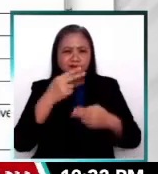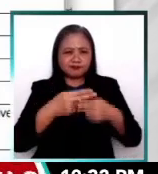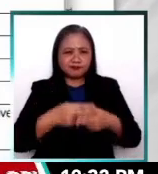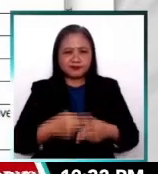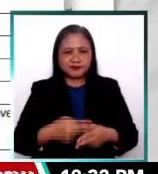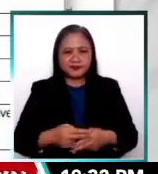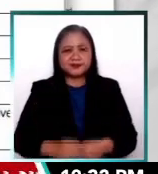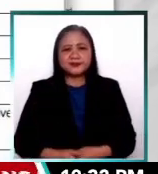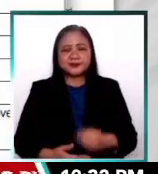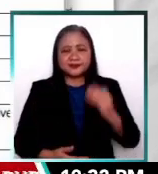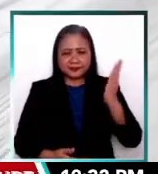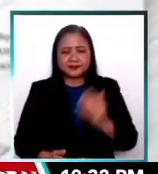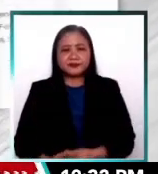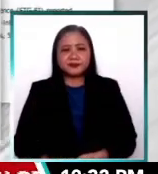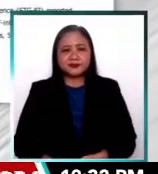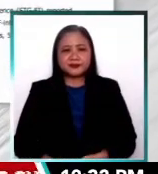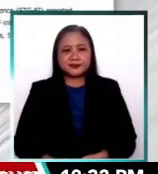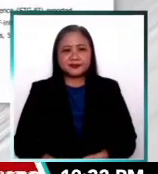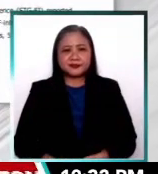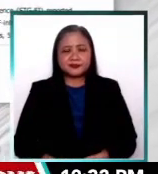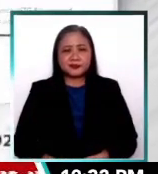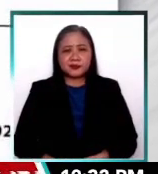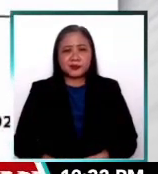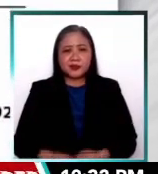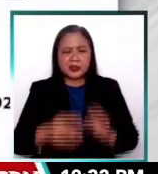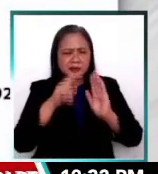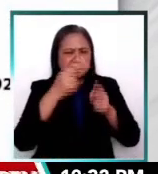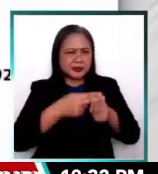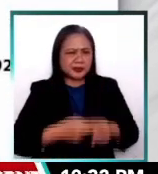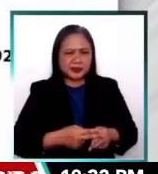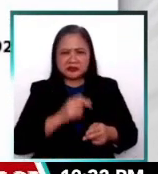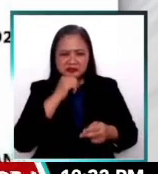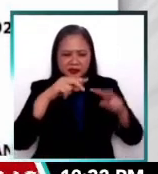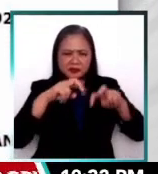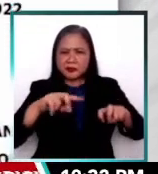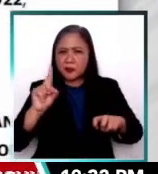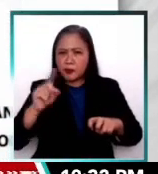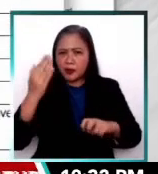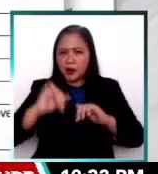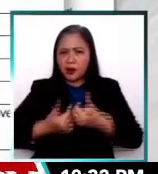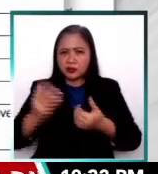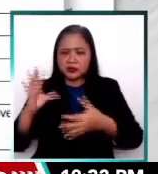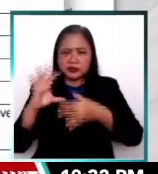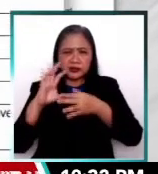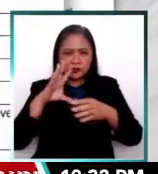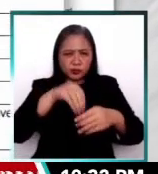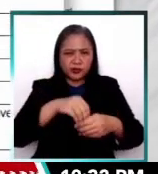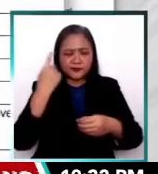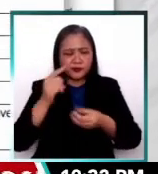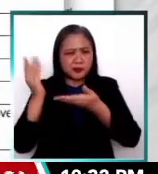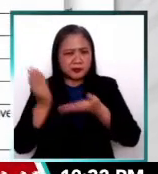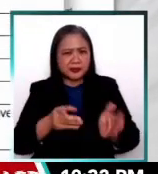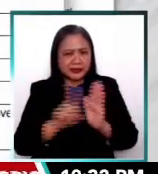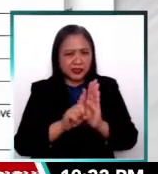Services Division ng Bureau of Plant Industry. Hindi idinetalya sa report kung ano ang kanilang partisipasyon sa umani smuggling. Kabilang din sa listahan